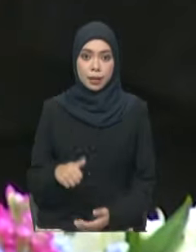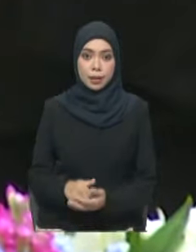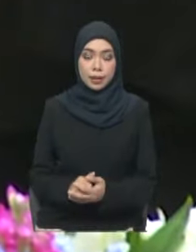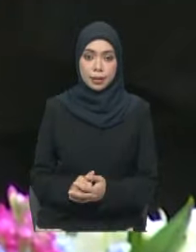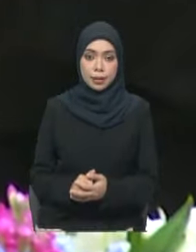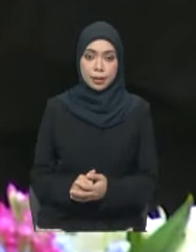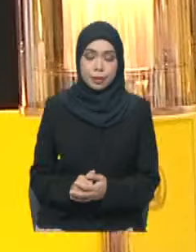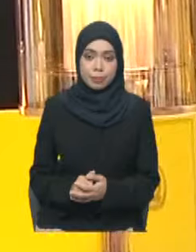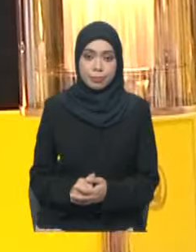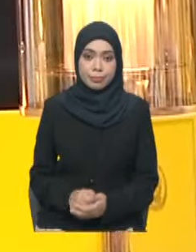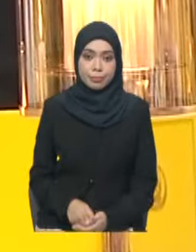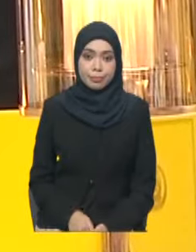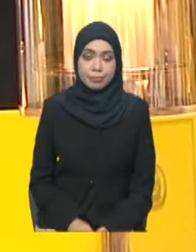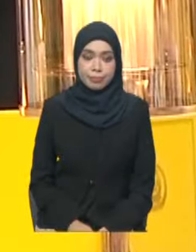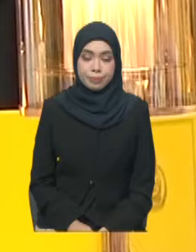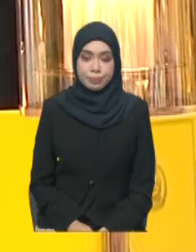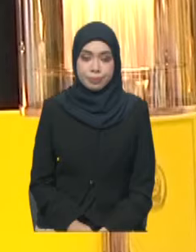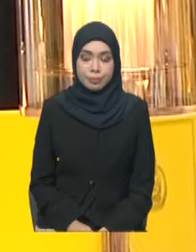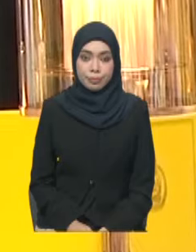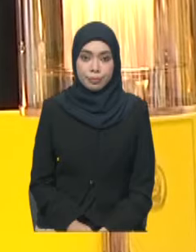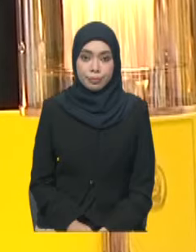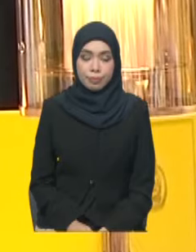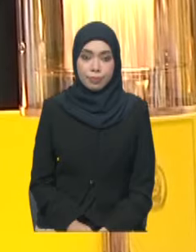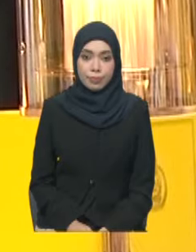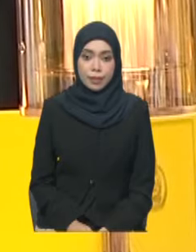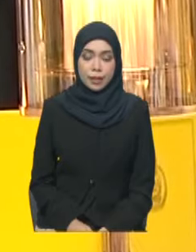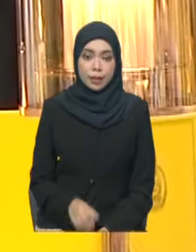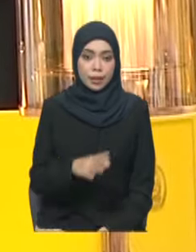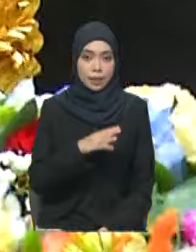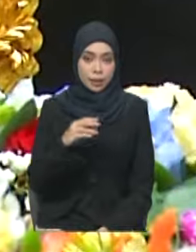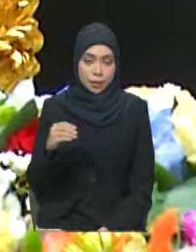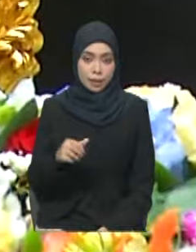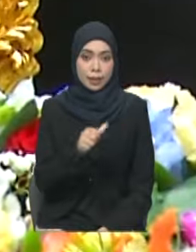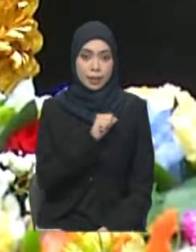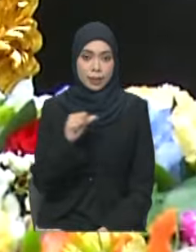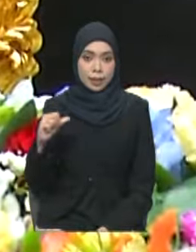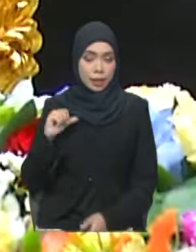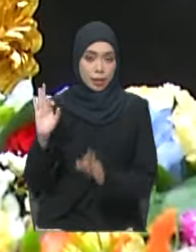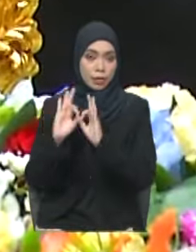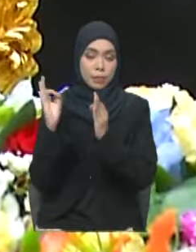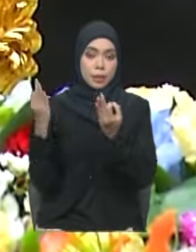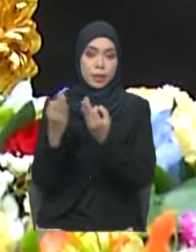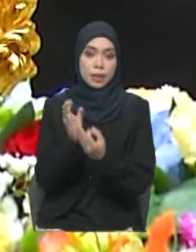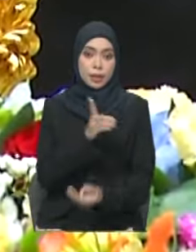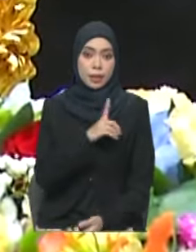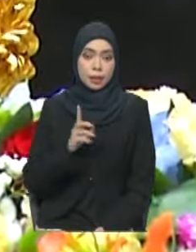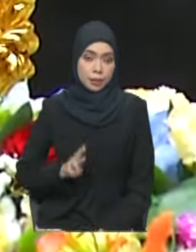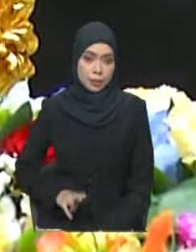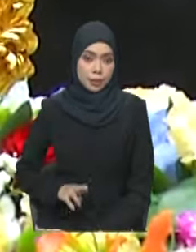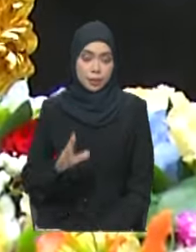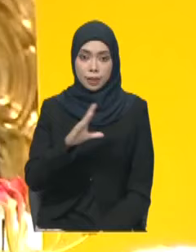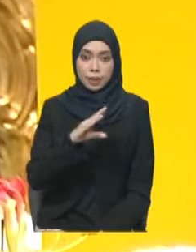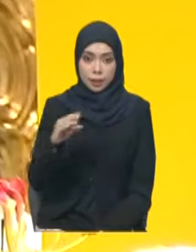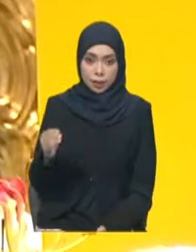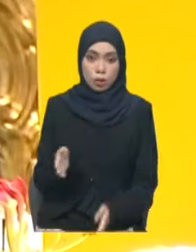Pengiran Pemanca, Pengiran Anak Haji Muhammad Alam, serta ahli kerabat Baginda dan juga umat